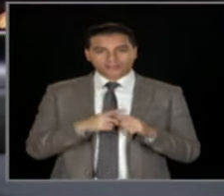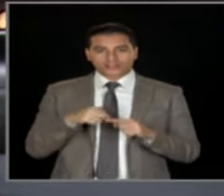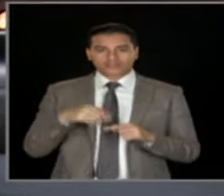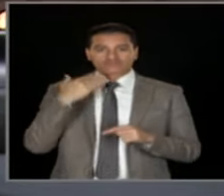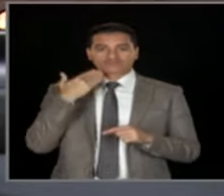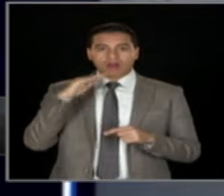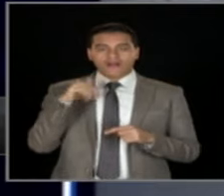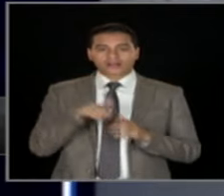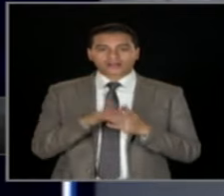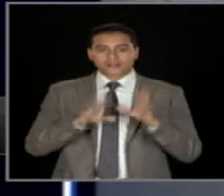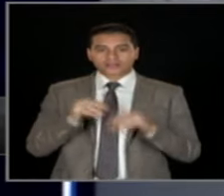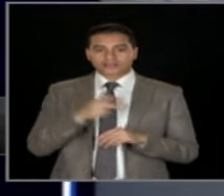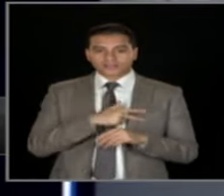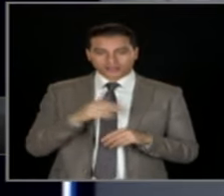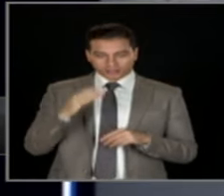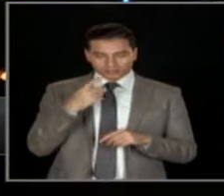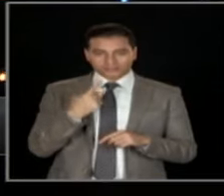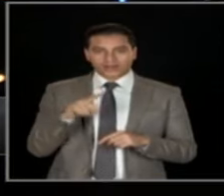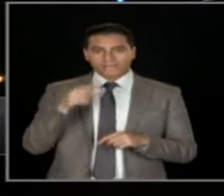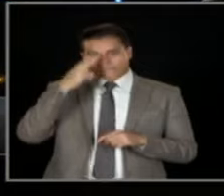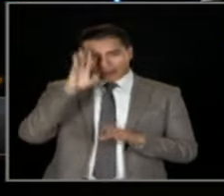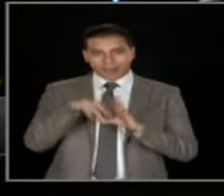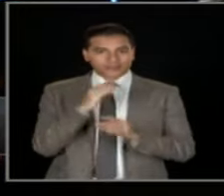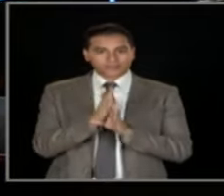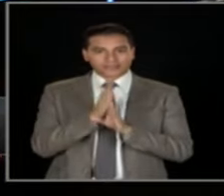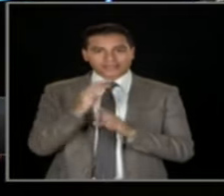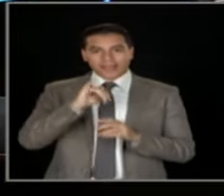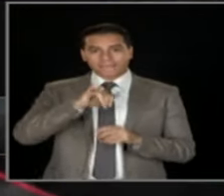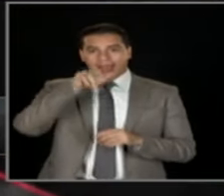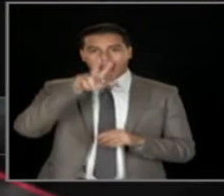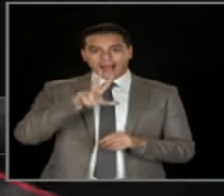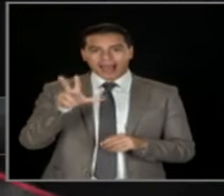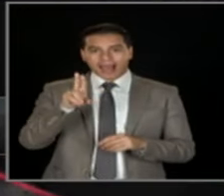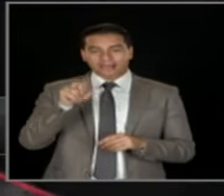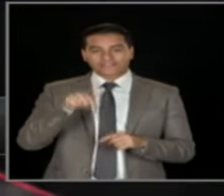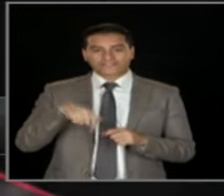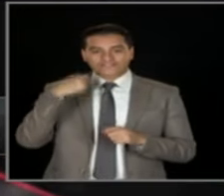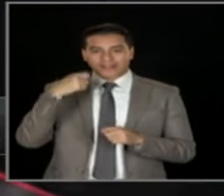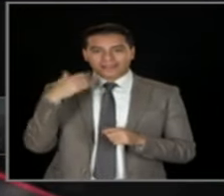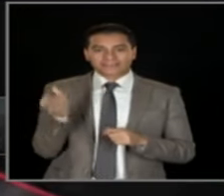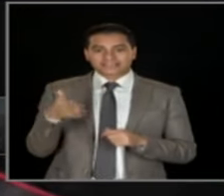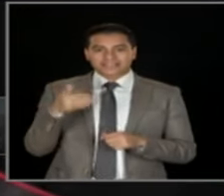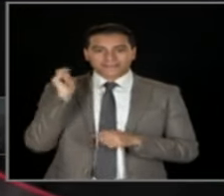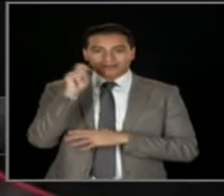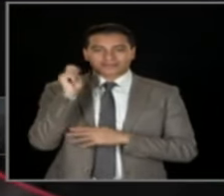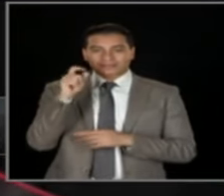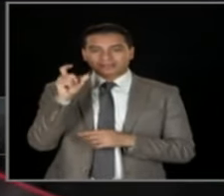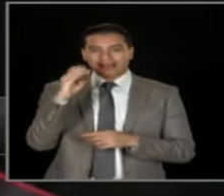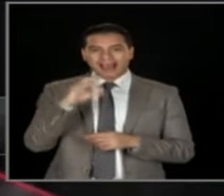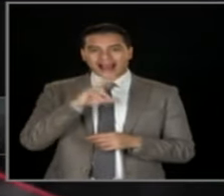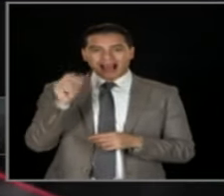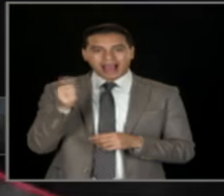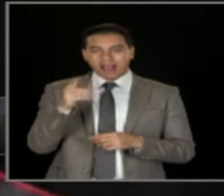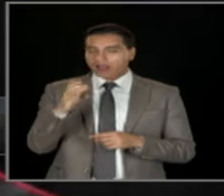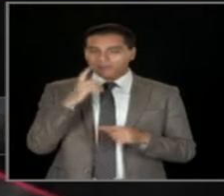هيروي الكاتب مصري معاصر. صلاح ابراهيم. صح. من قامت بدور جمالات في فيلم شادر السمك؟ نجلاء فتحي. غلط.